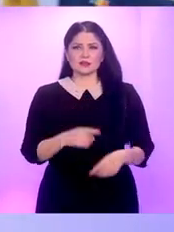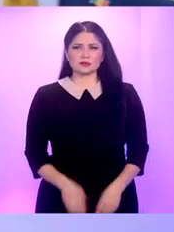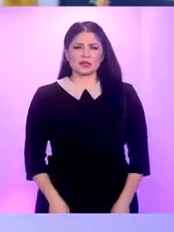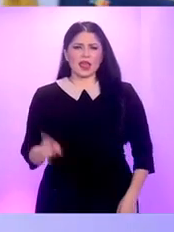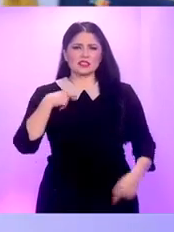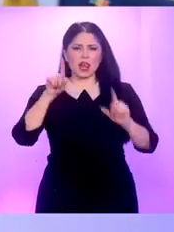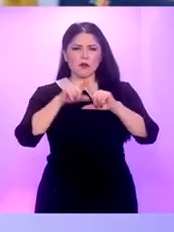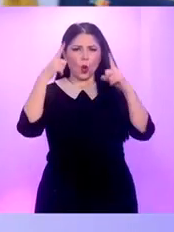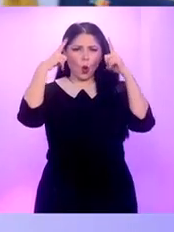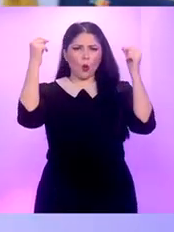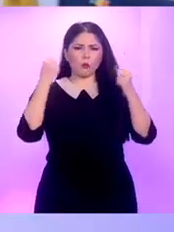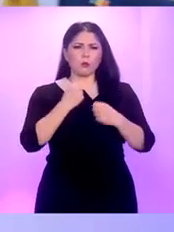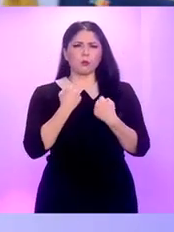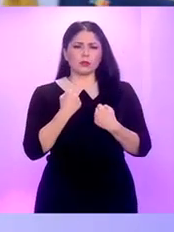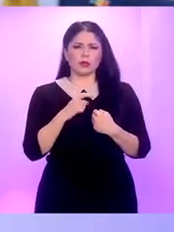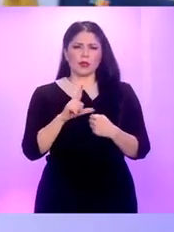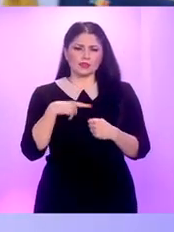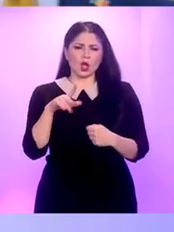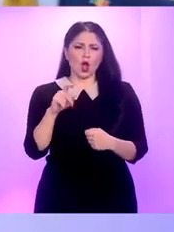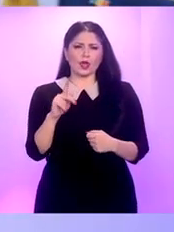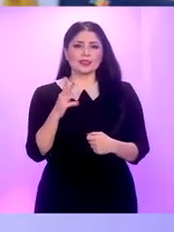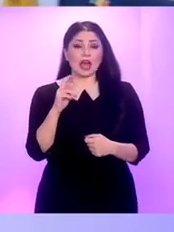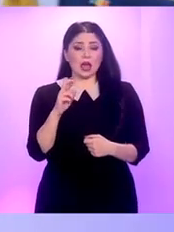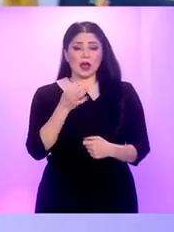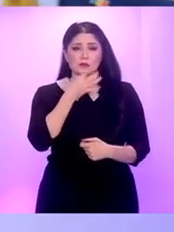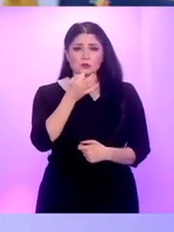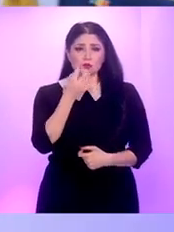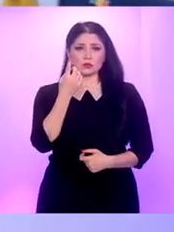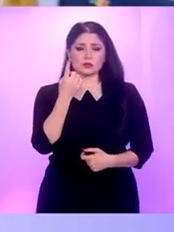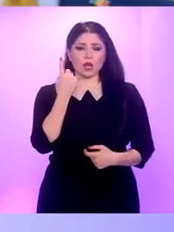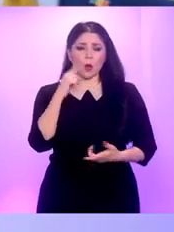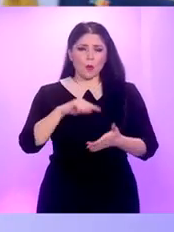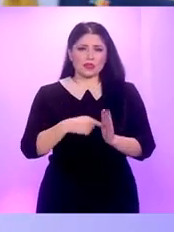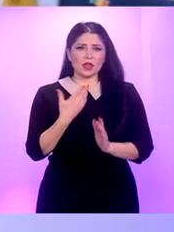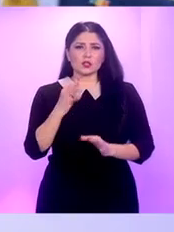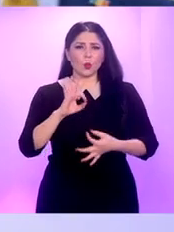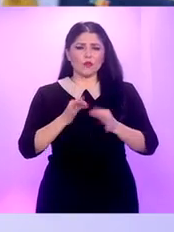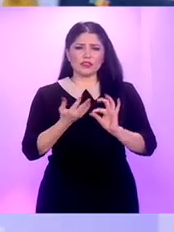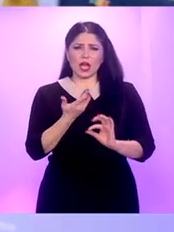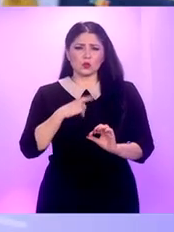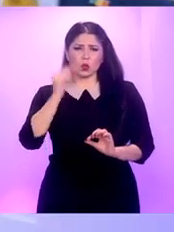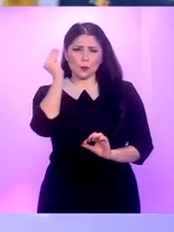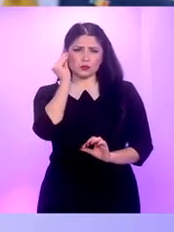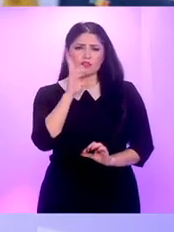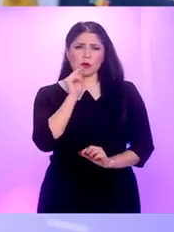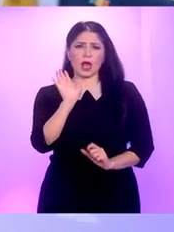alfa, lupul alfa, nu, e ok. Dar am folosit la un moment dat o exprimare care nu mă caracterizează și